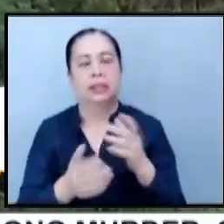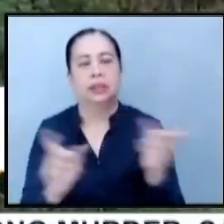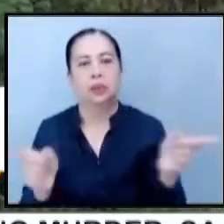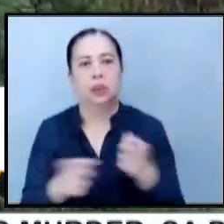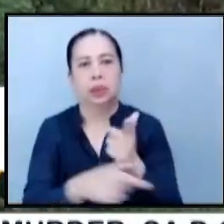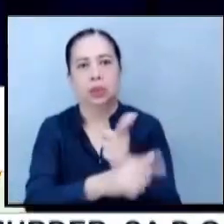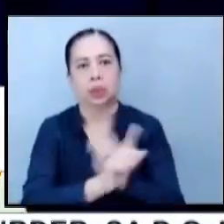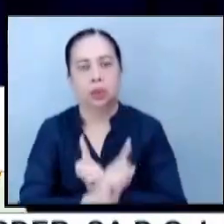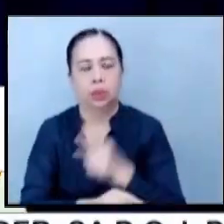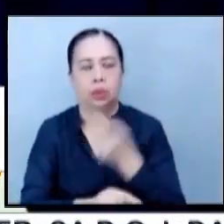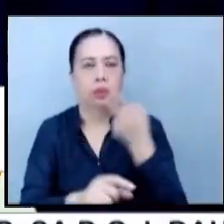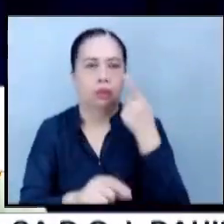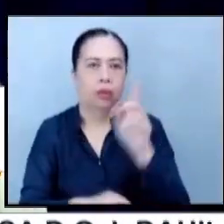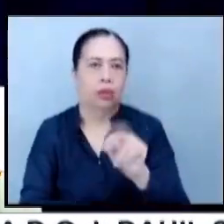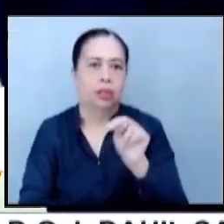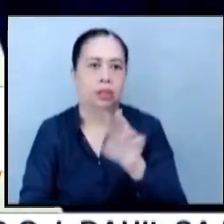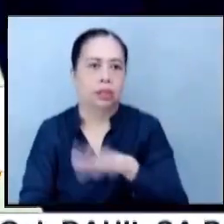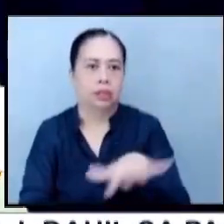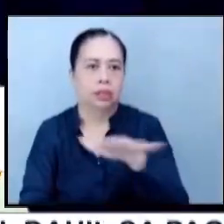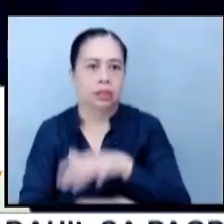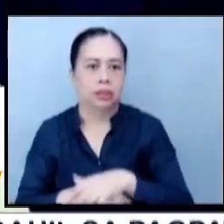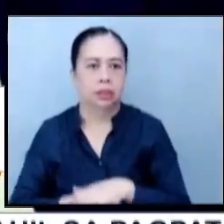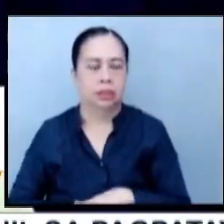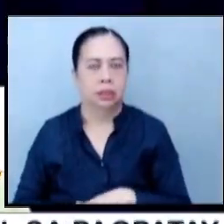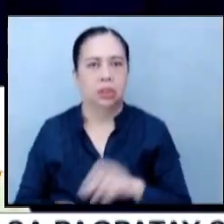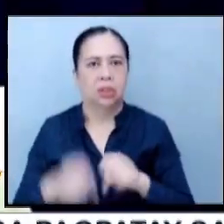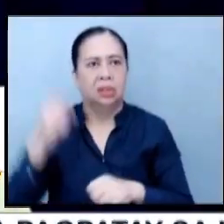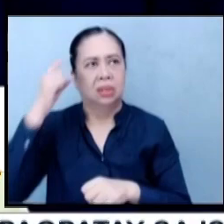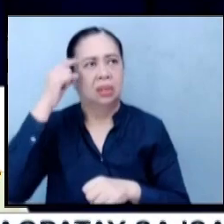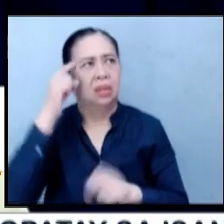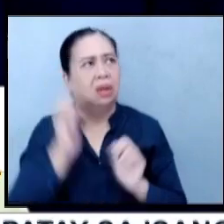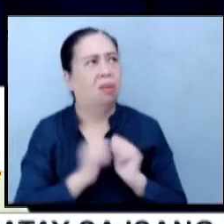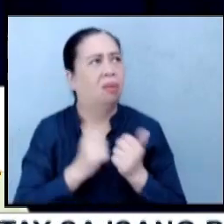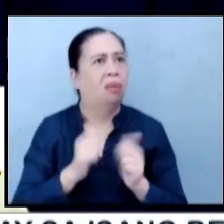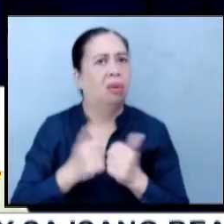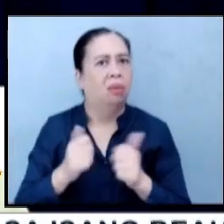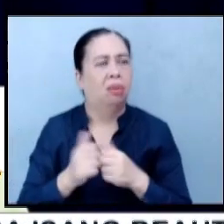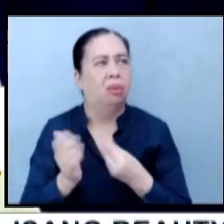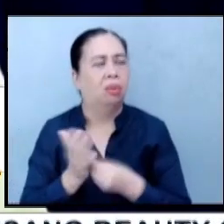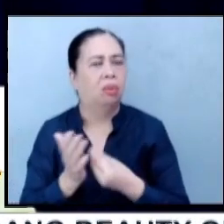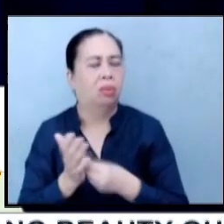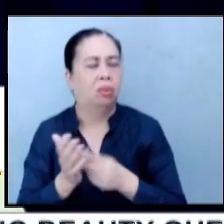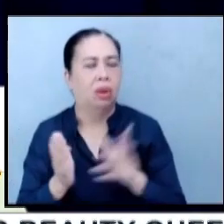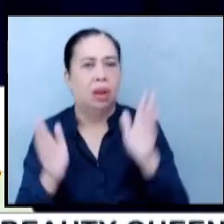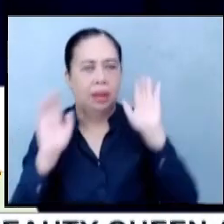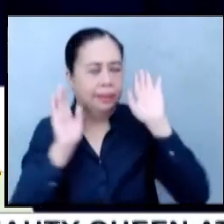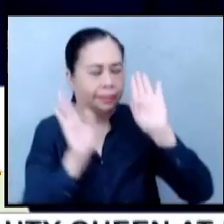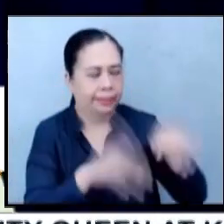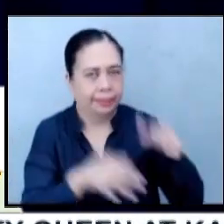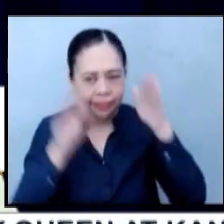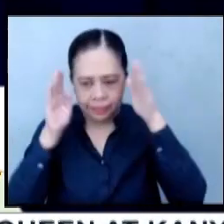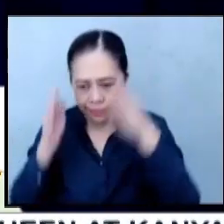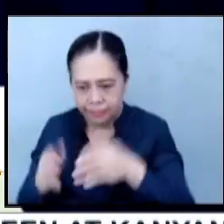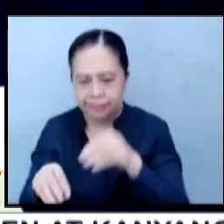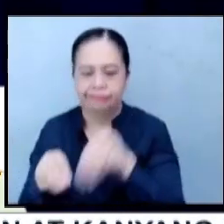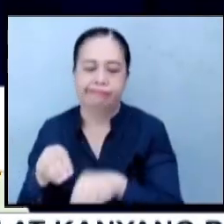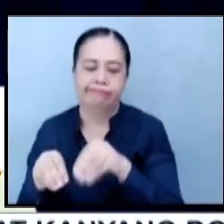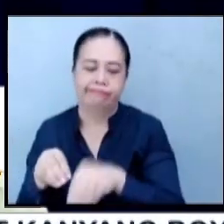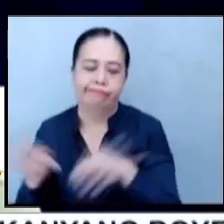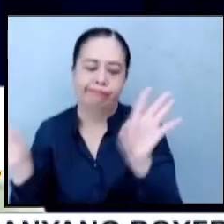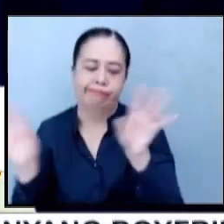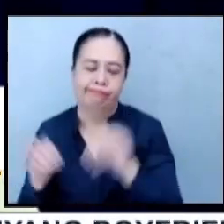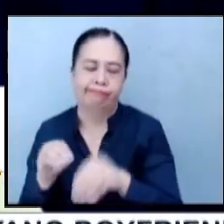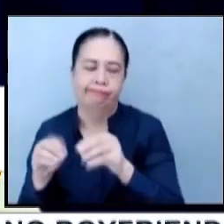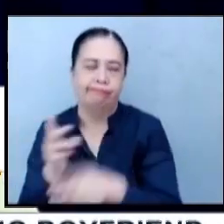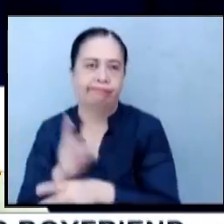kanilang mga pangangailangan. Para yung iisipin na lang ng farmer ay magtanim at alagaan yung